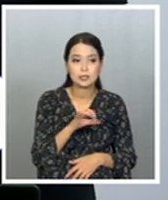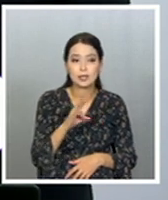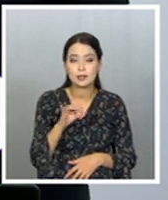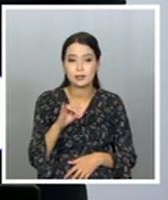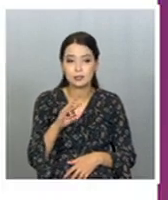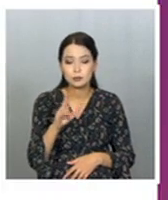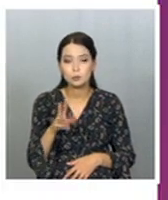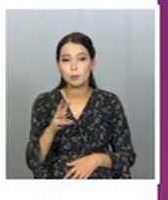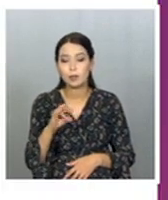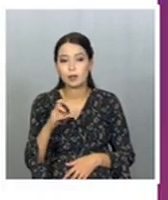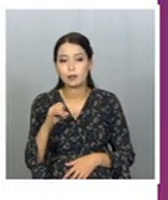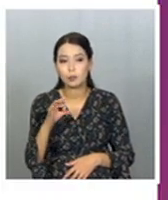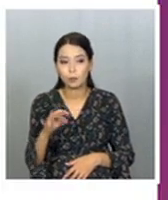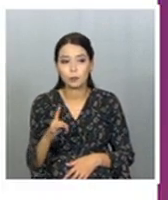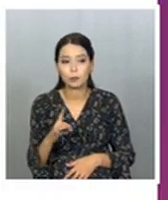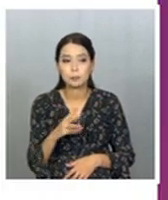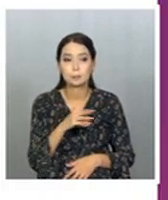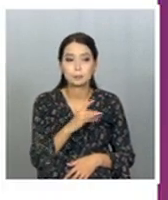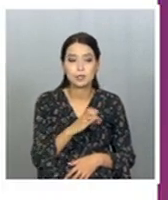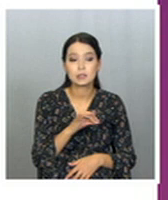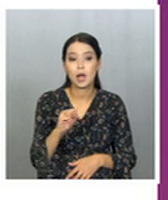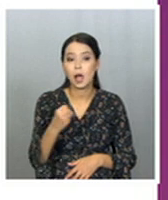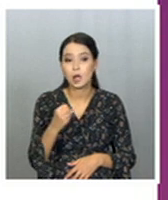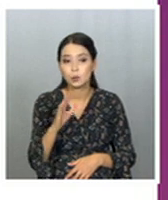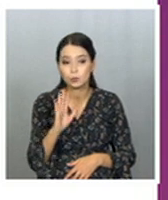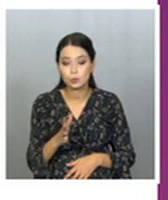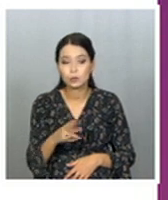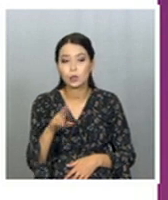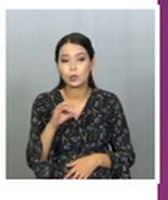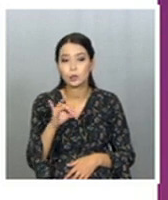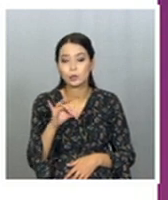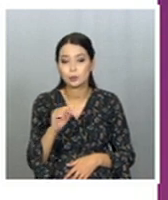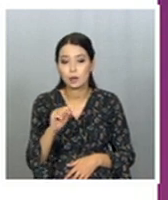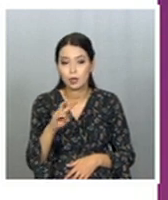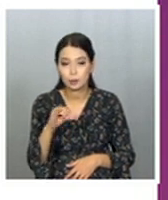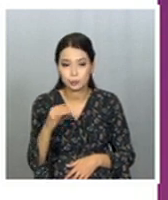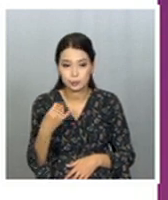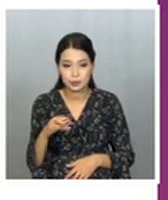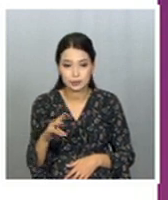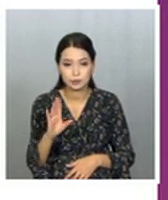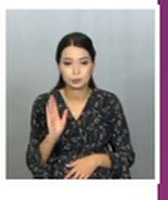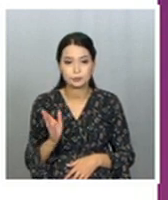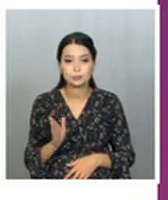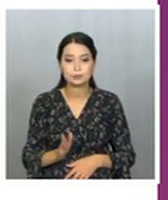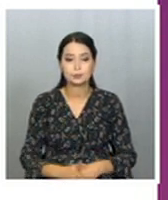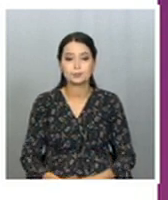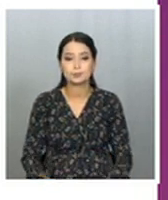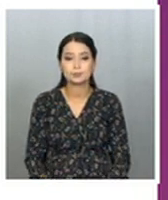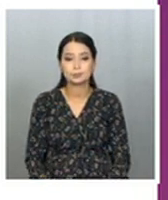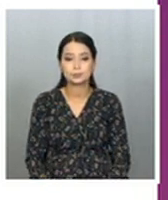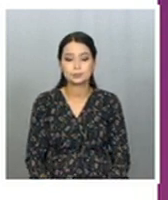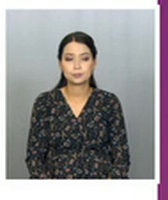қосындысынан мельхиор, ал мыс пен алюминийдің қосындысынан дюралюминий алынады.